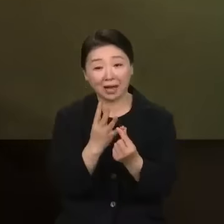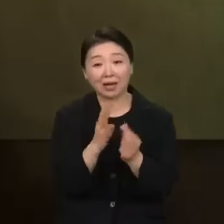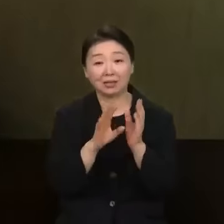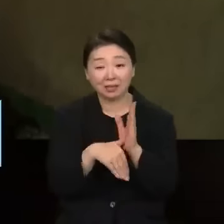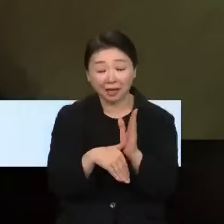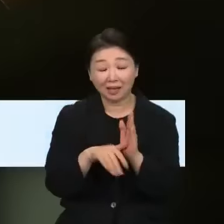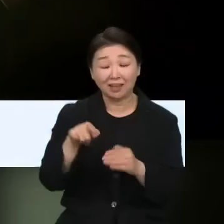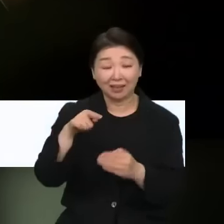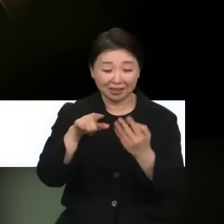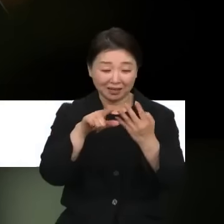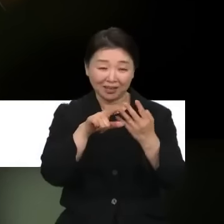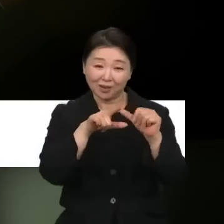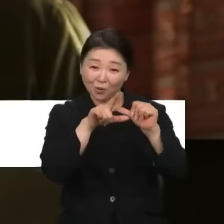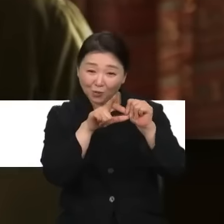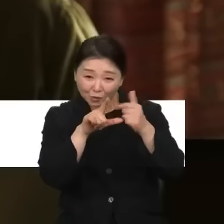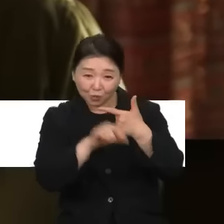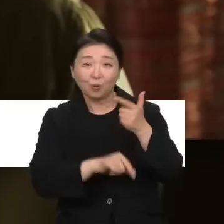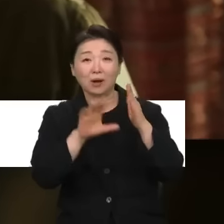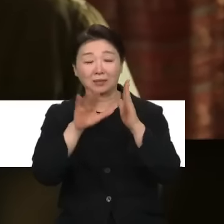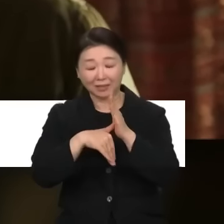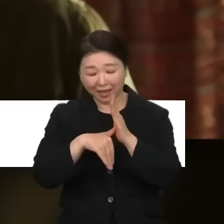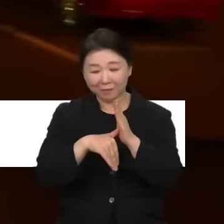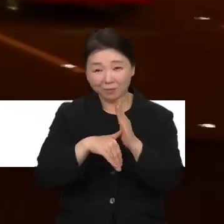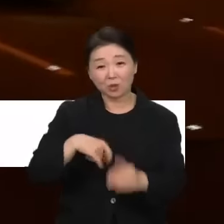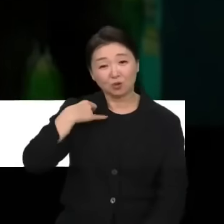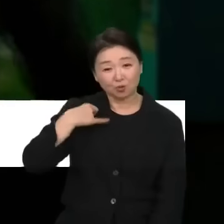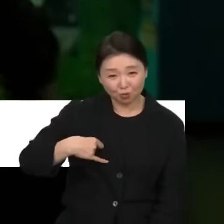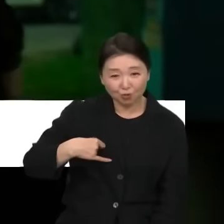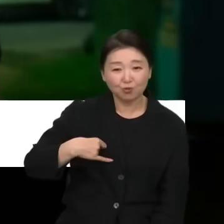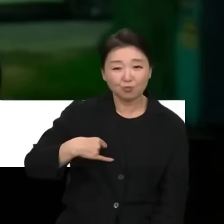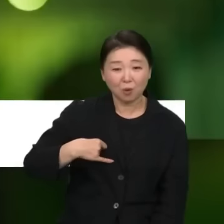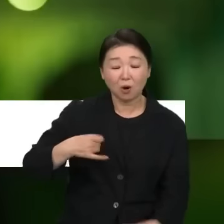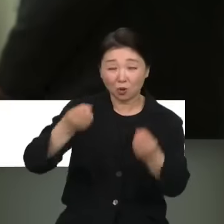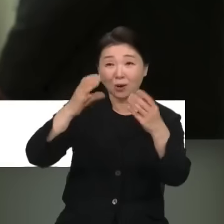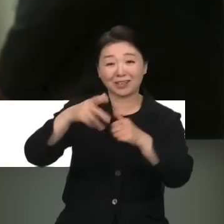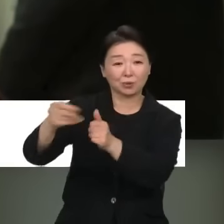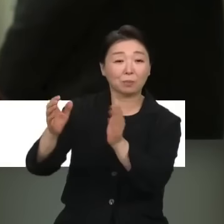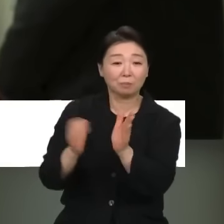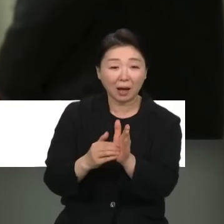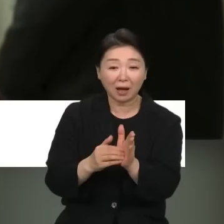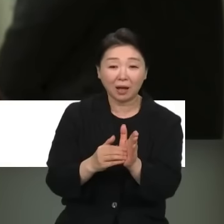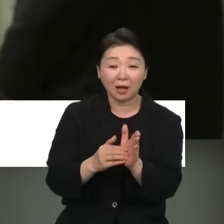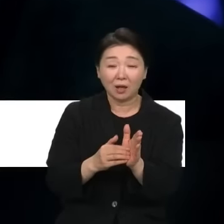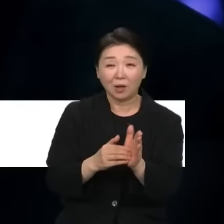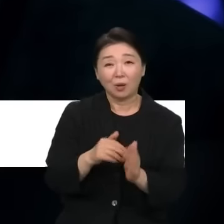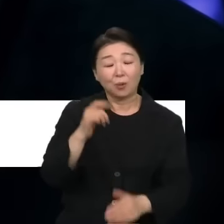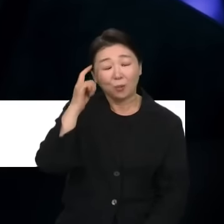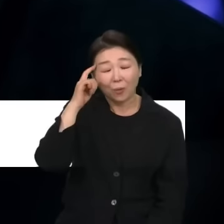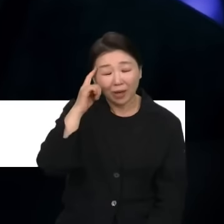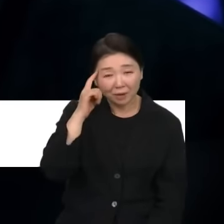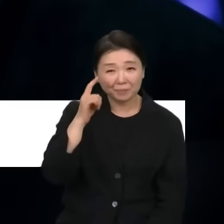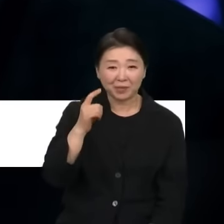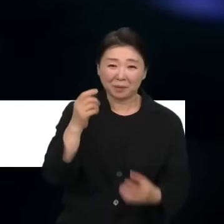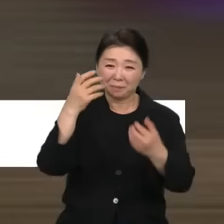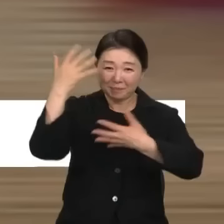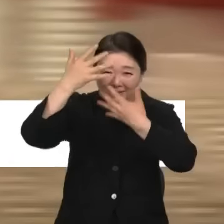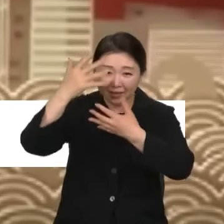상하이 국제영화제에 초청을 받았습니다. 전 세계 장르 영화를 소개하는 미드나이트 판타지 부분에 소개되는